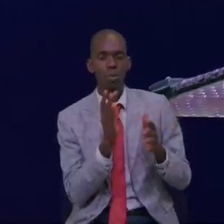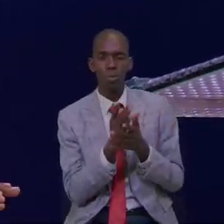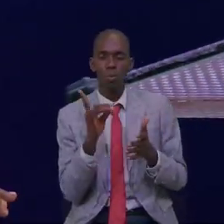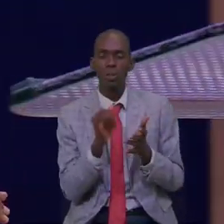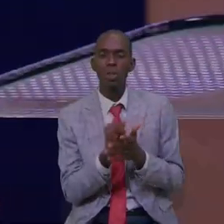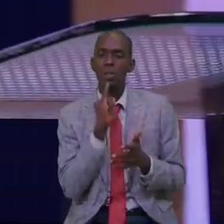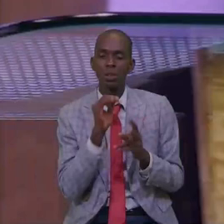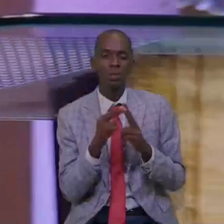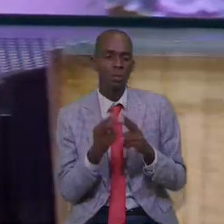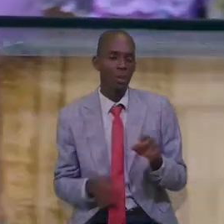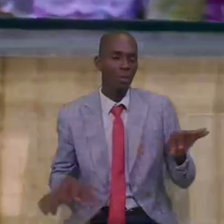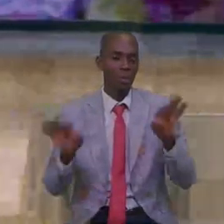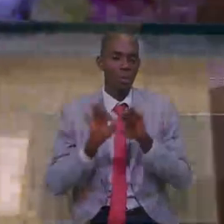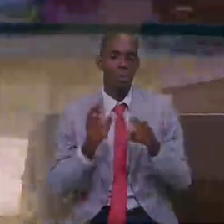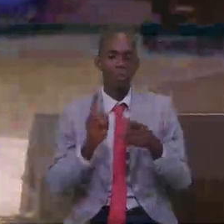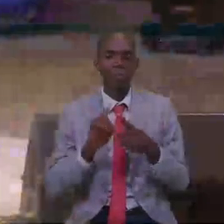vie.